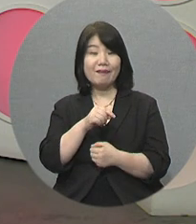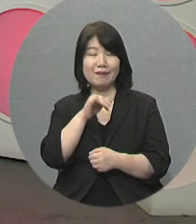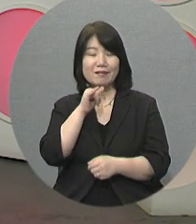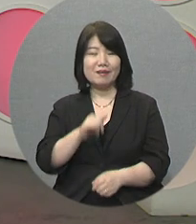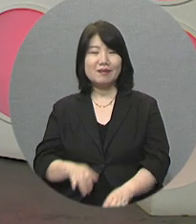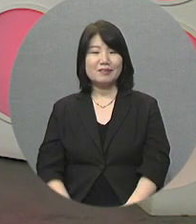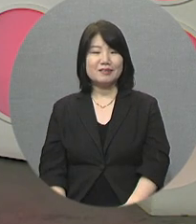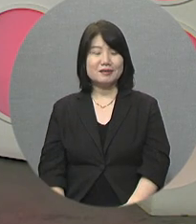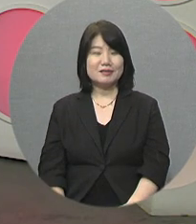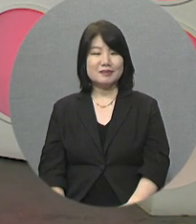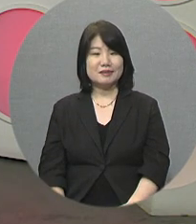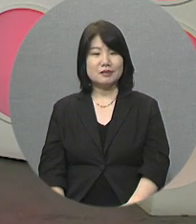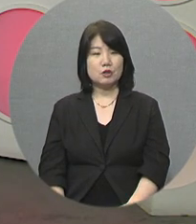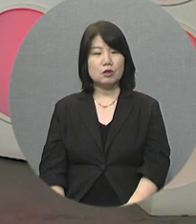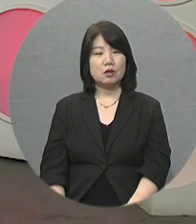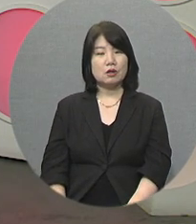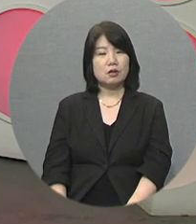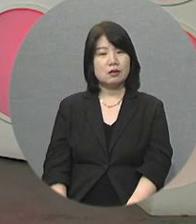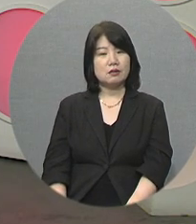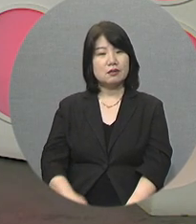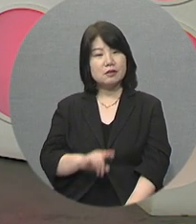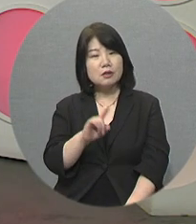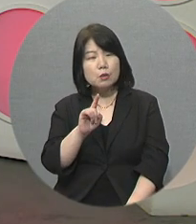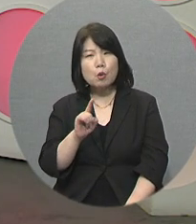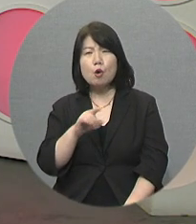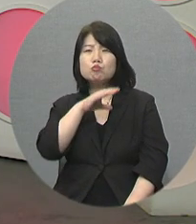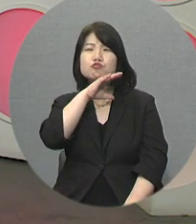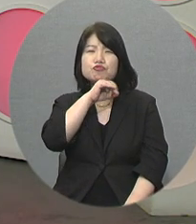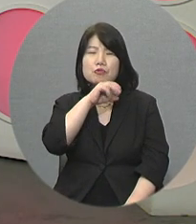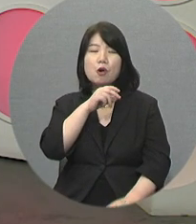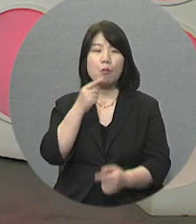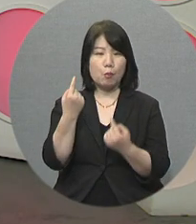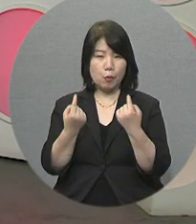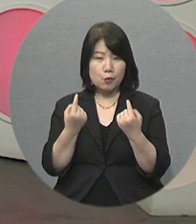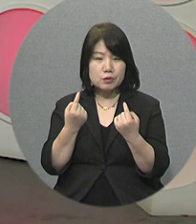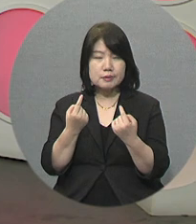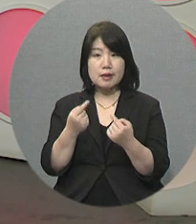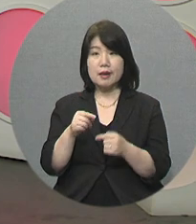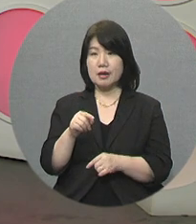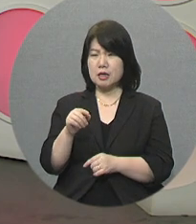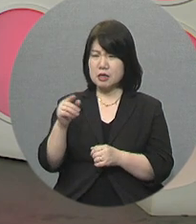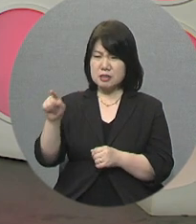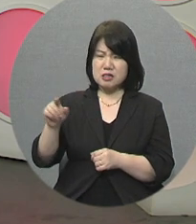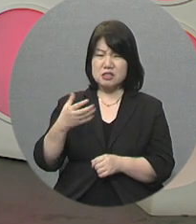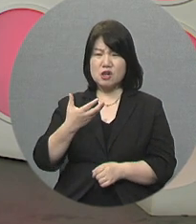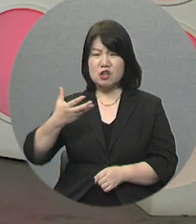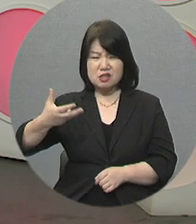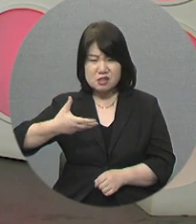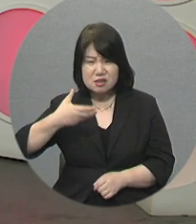나네요. 뭐 해서 하겠어 막 이런 것보다는 너 때문이야 이런